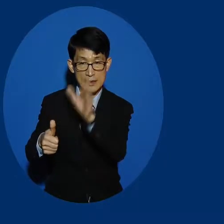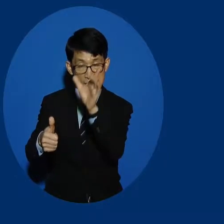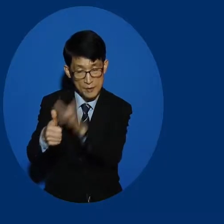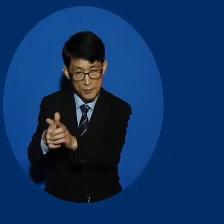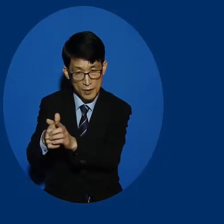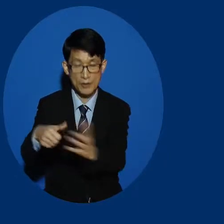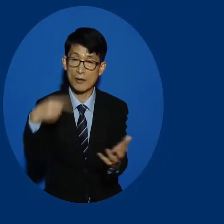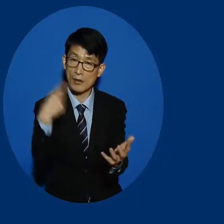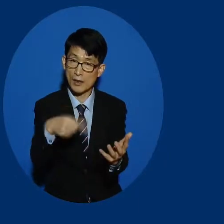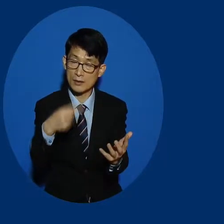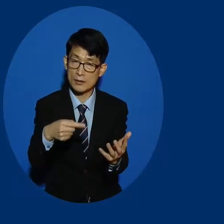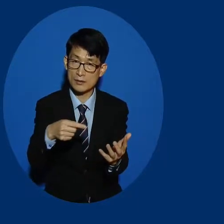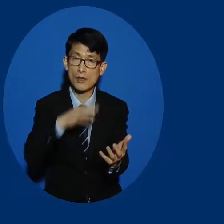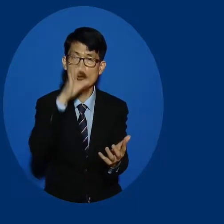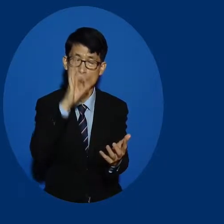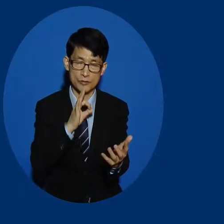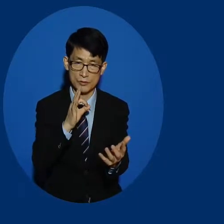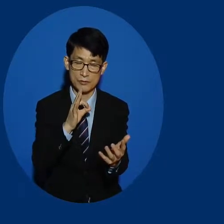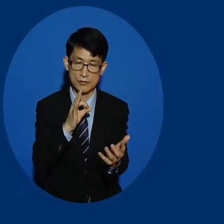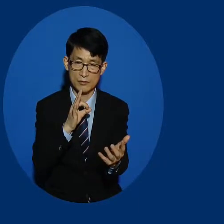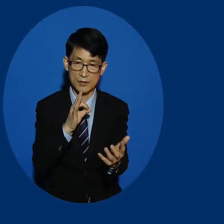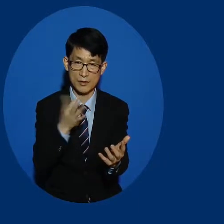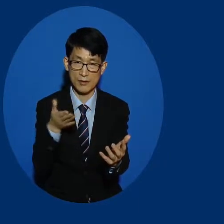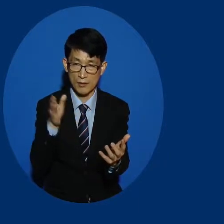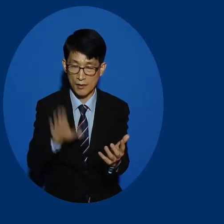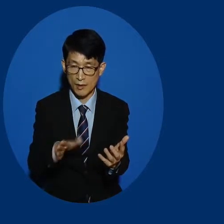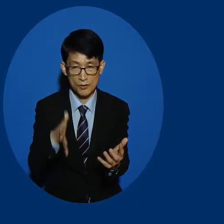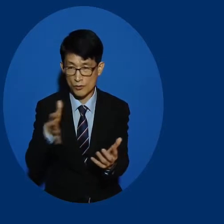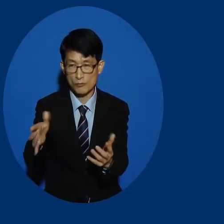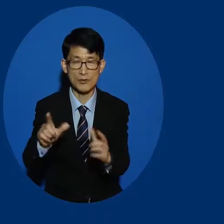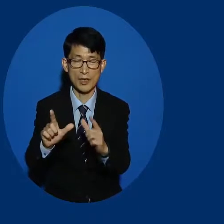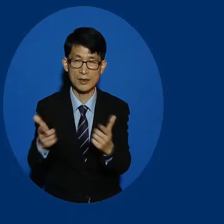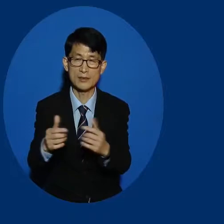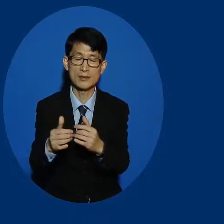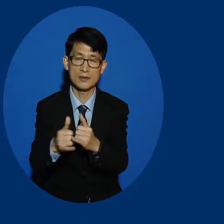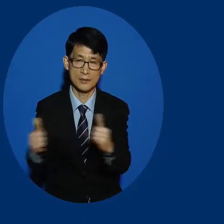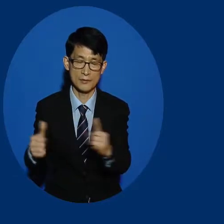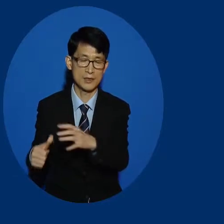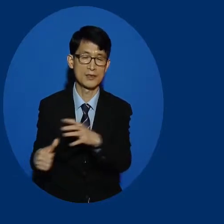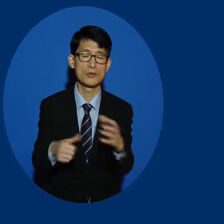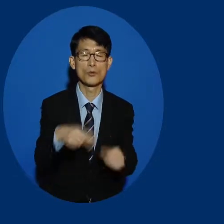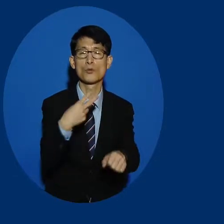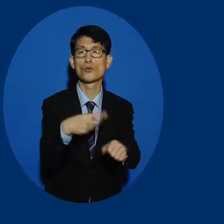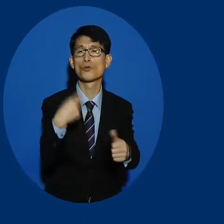더욱더 효과적일 겁니다. 따라서 이러한 면들도 앞으로 개선이 좀 필요할 거고요.